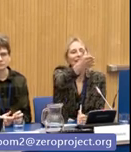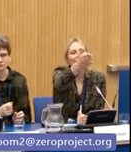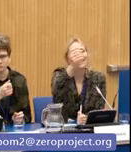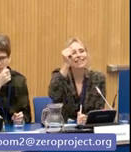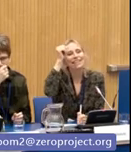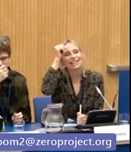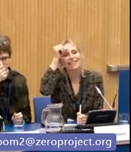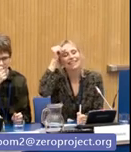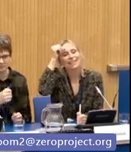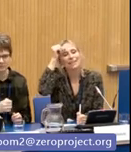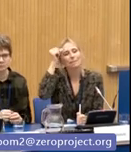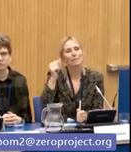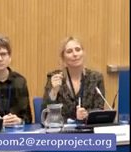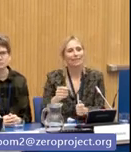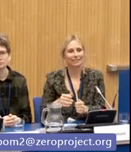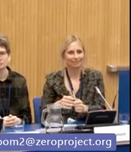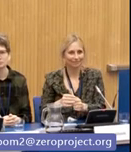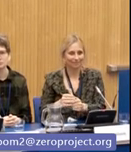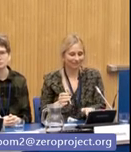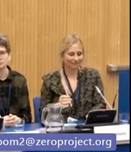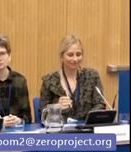Hier, gerne.